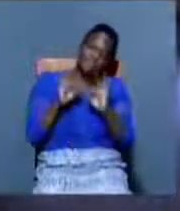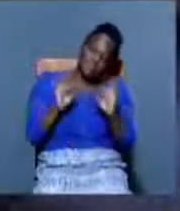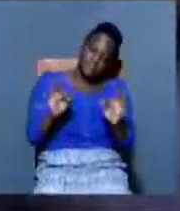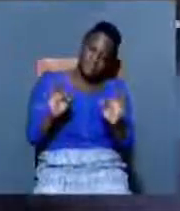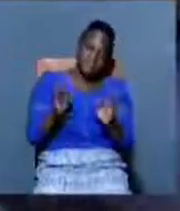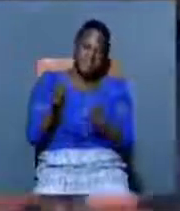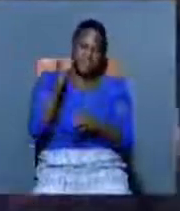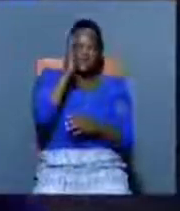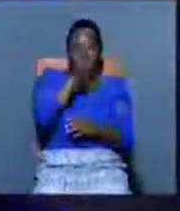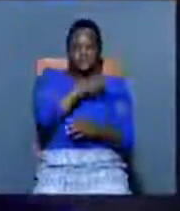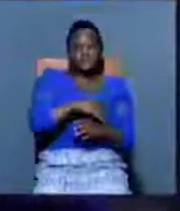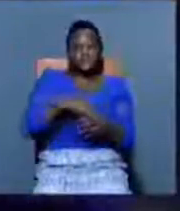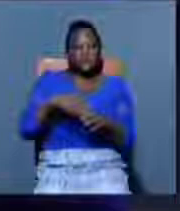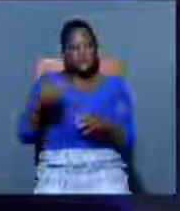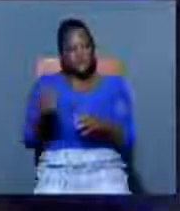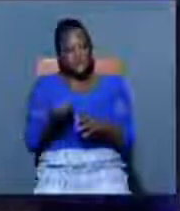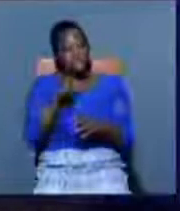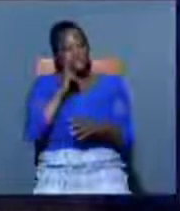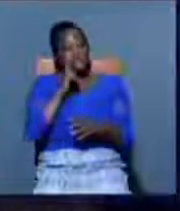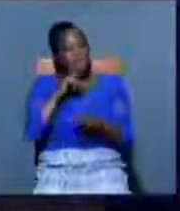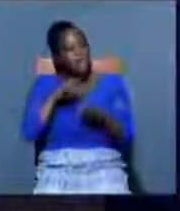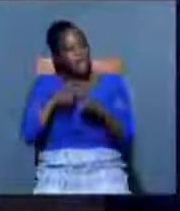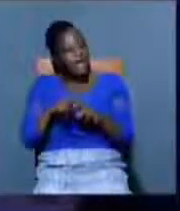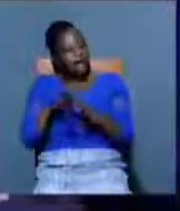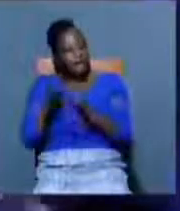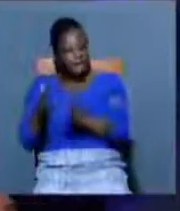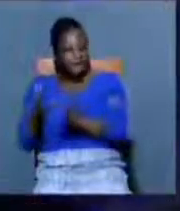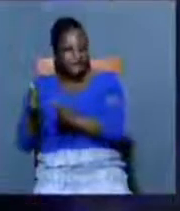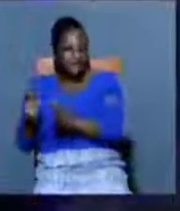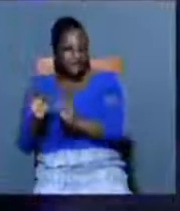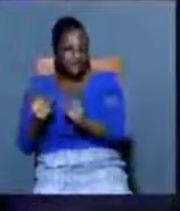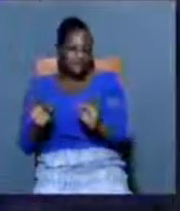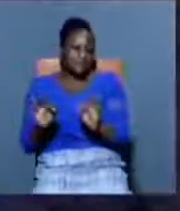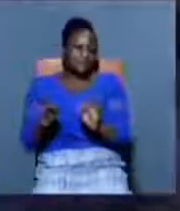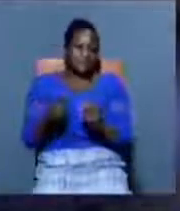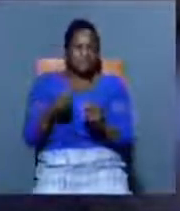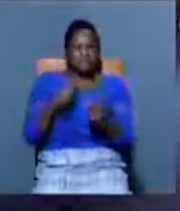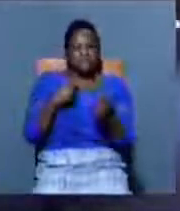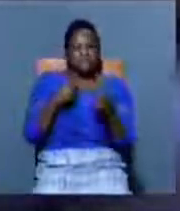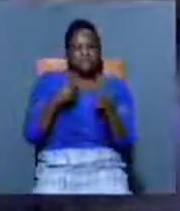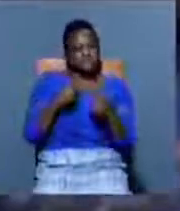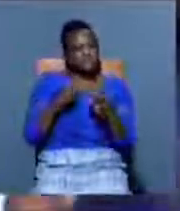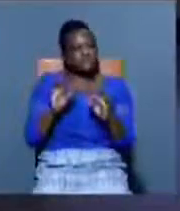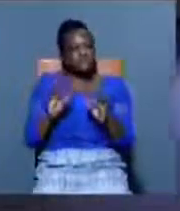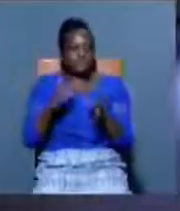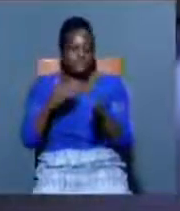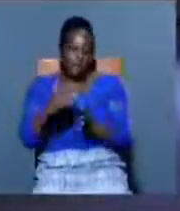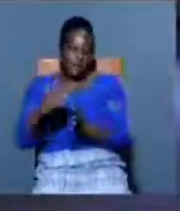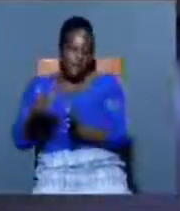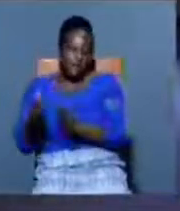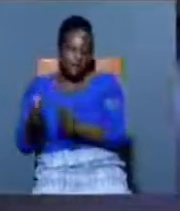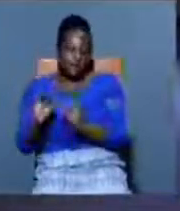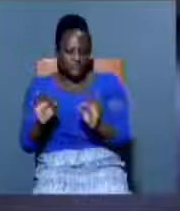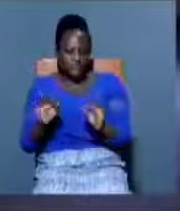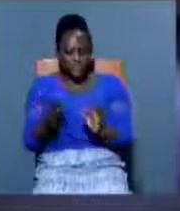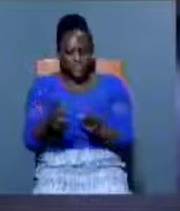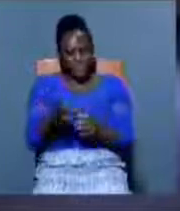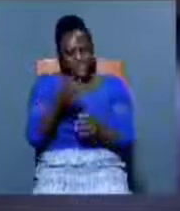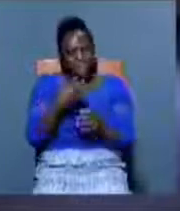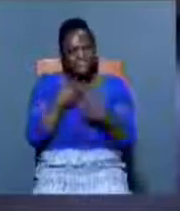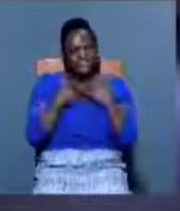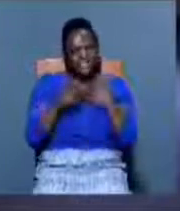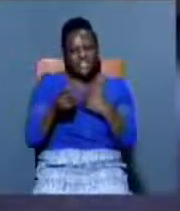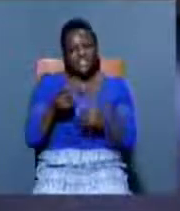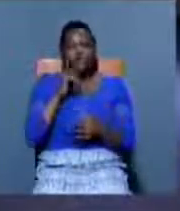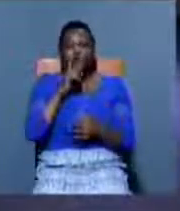mwisho wa mwezi, mama amekaa, unapanga plani, unamuoji, mnaongea na mama, hiki kinatakiwa, hiki kinatakiwa, kuna hiki, baba